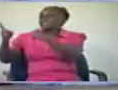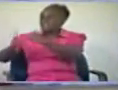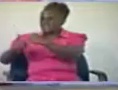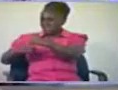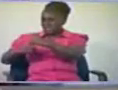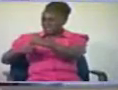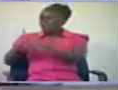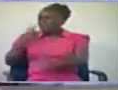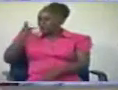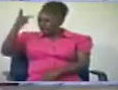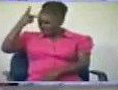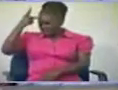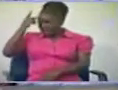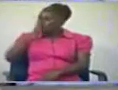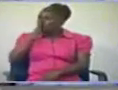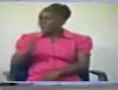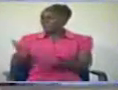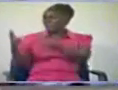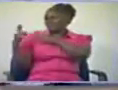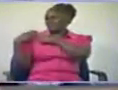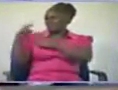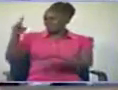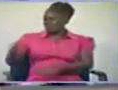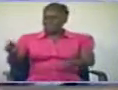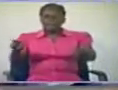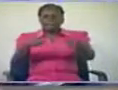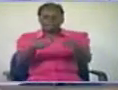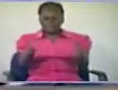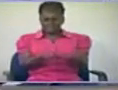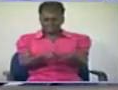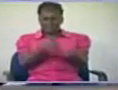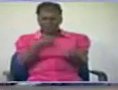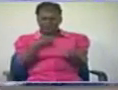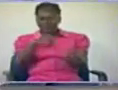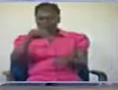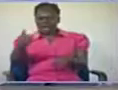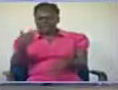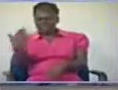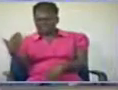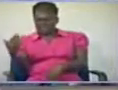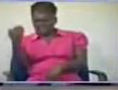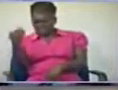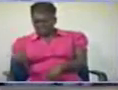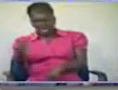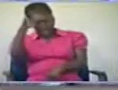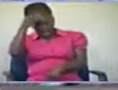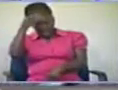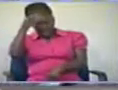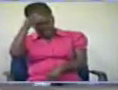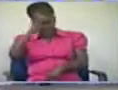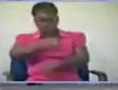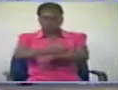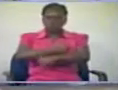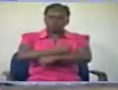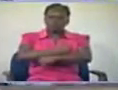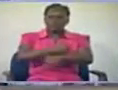Sasa lazima mzazi awajibike. Ndiyo. Lakini pia kuna mambo ambayo mwanafunzi atakuwa anafunzwa shuleni na mwalimu,